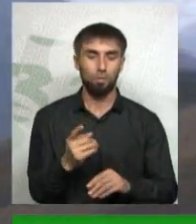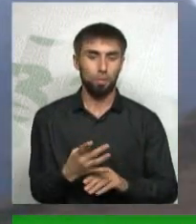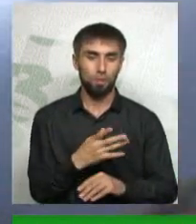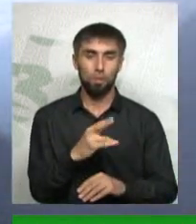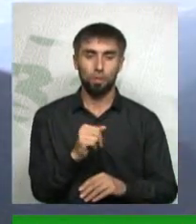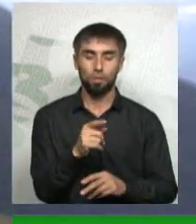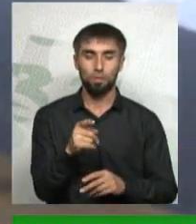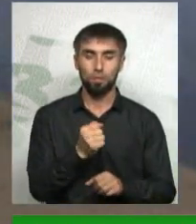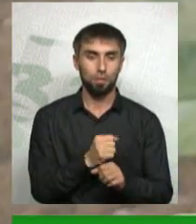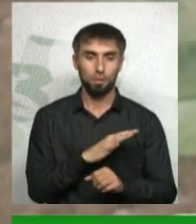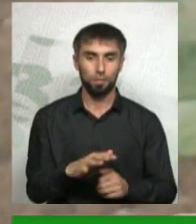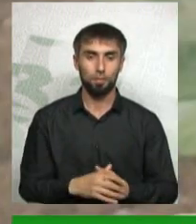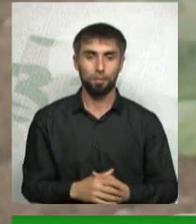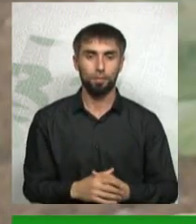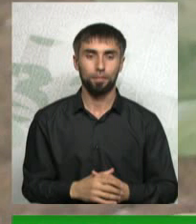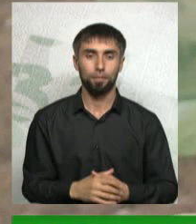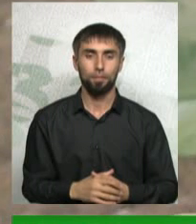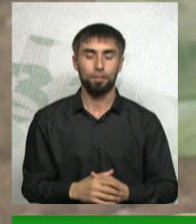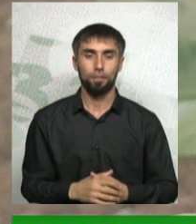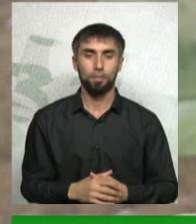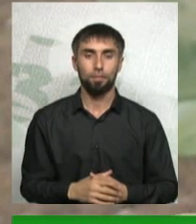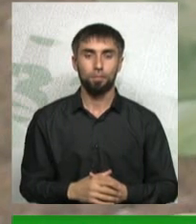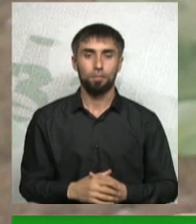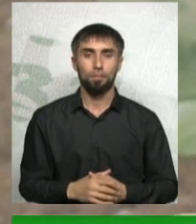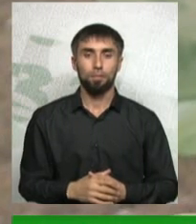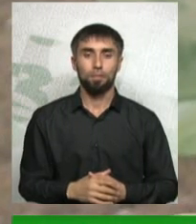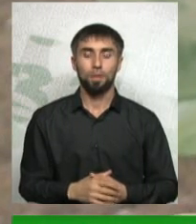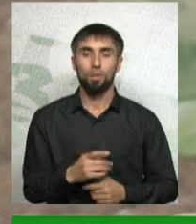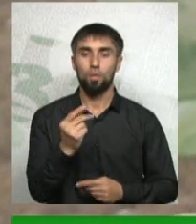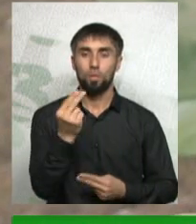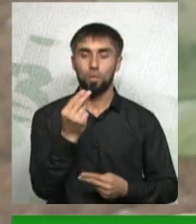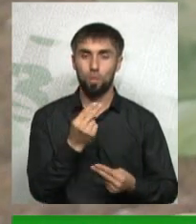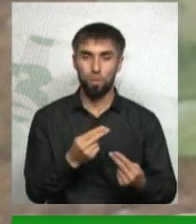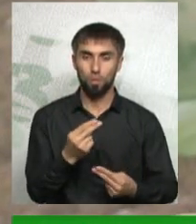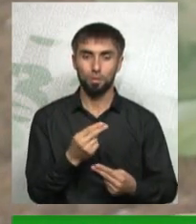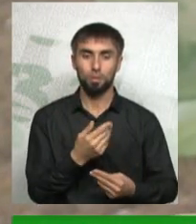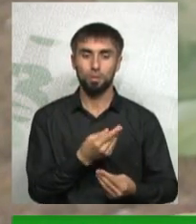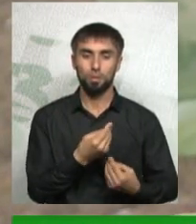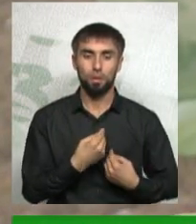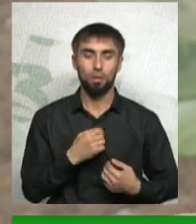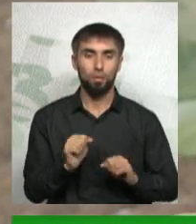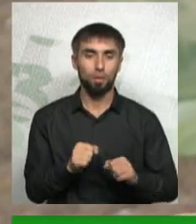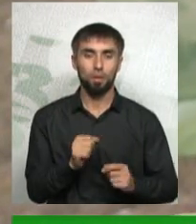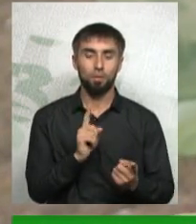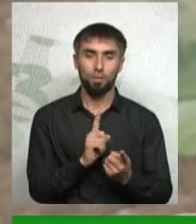горах она еще не делала. Пленэр дает нам, художникам, возможность встретиться,